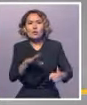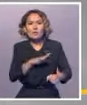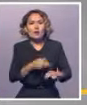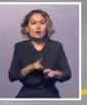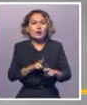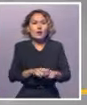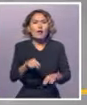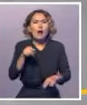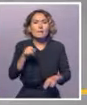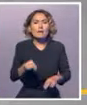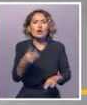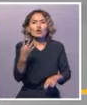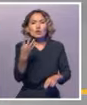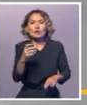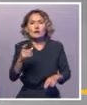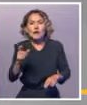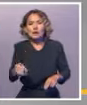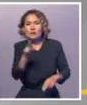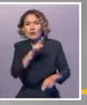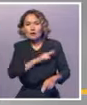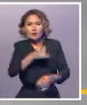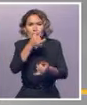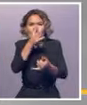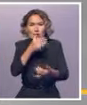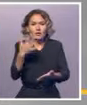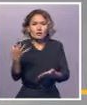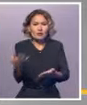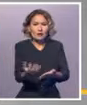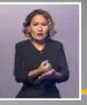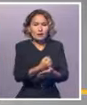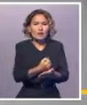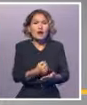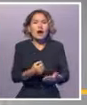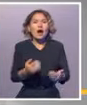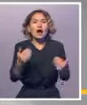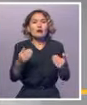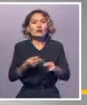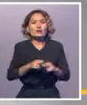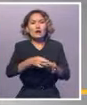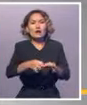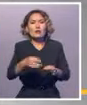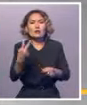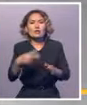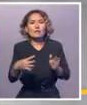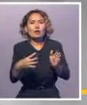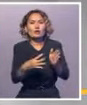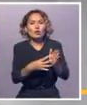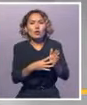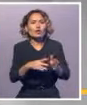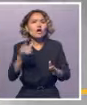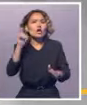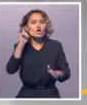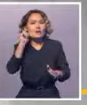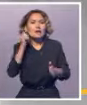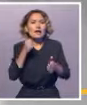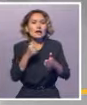1400 астам жұмыссыз бар. Өздігінен еңбек ететіндер 1669. Аймақта 29 жасқа дейінгі азаматтардың